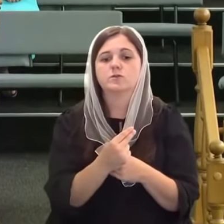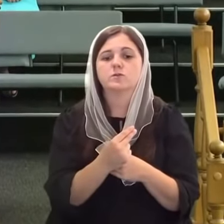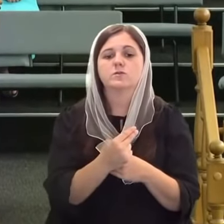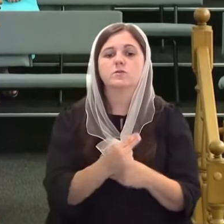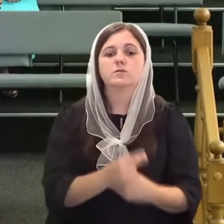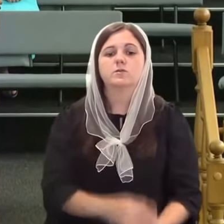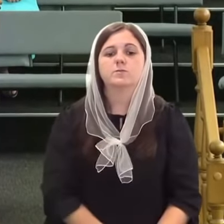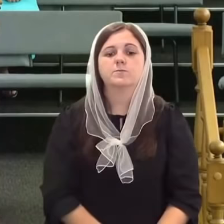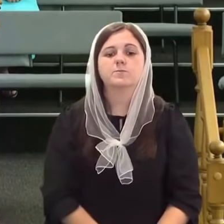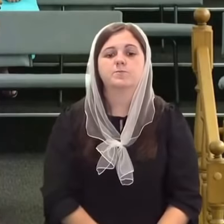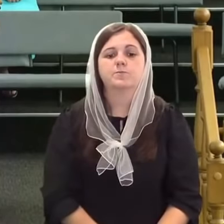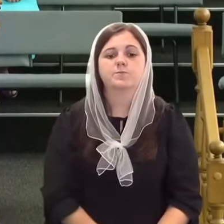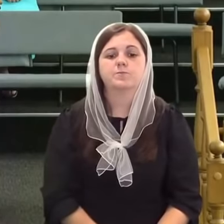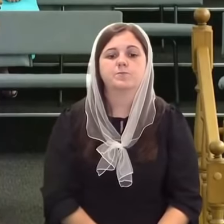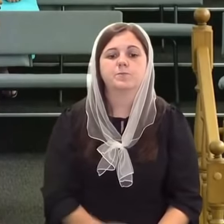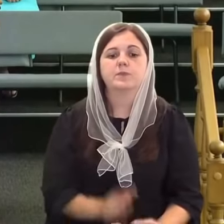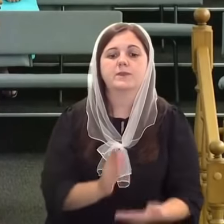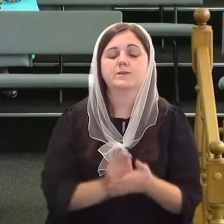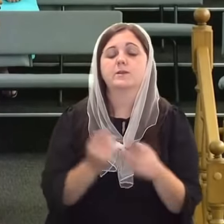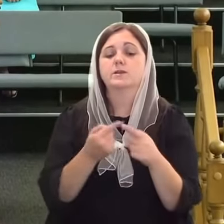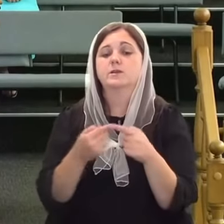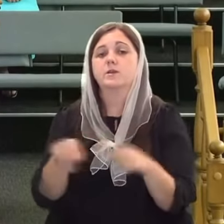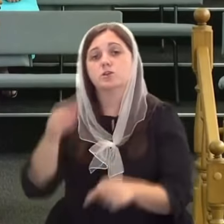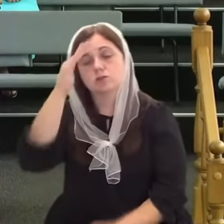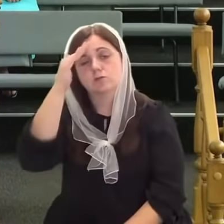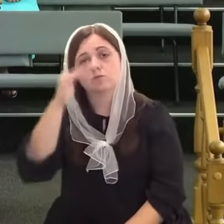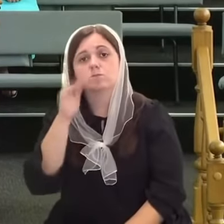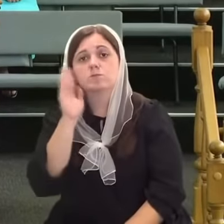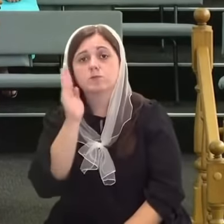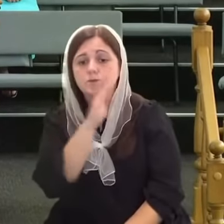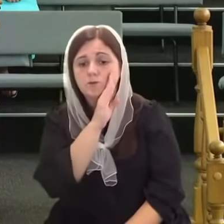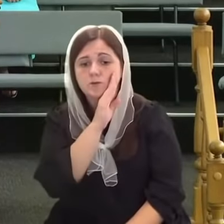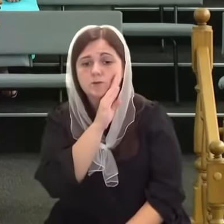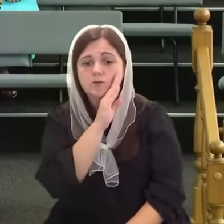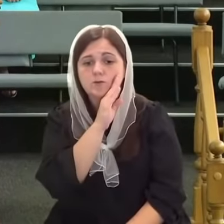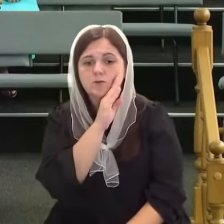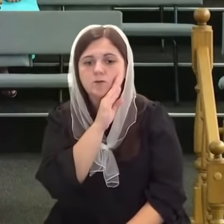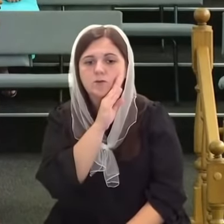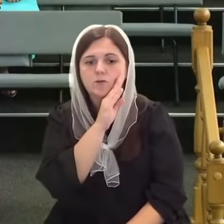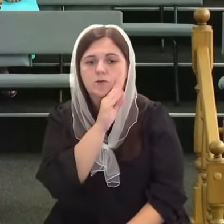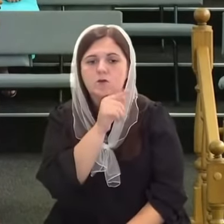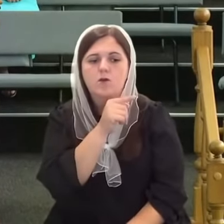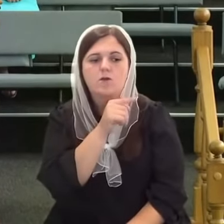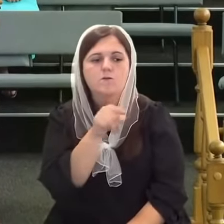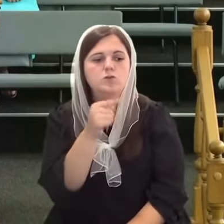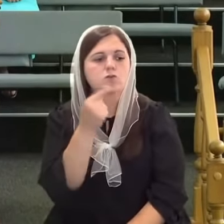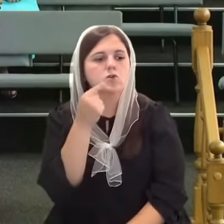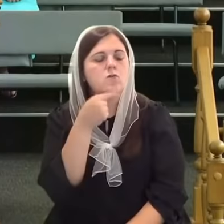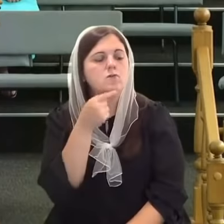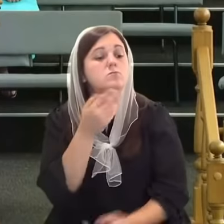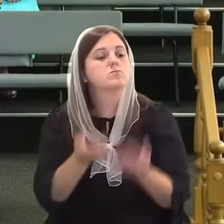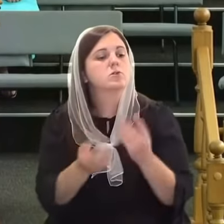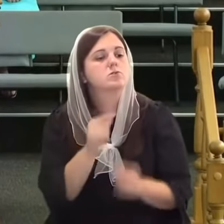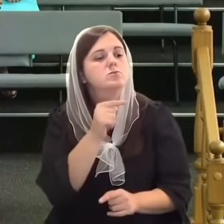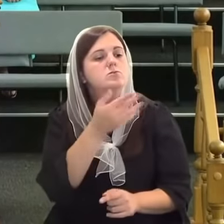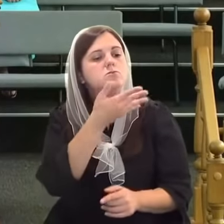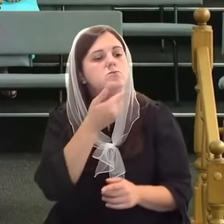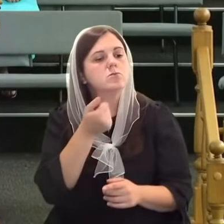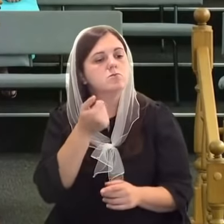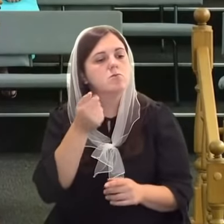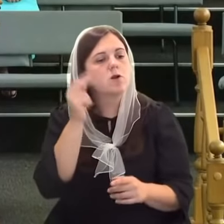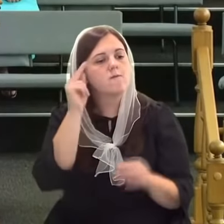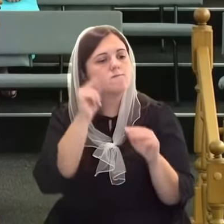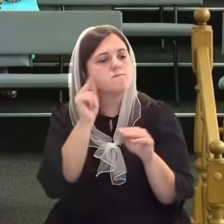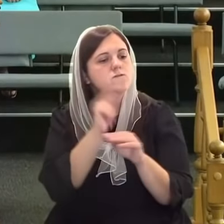мудрые родители. У них другой метод. Они говорят: «Не выучи Псалом 90, в угол